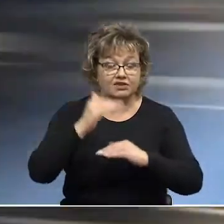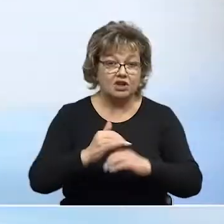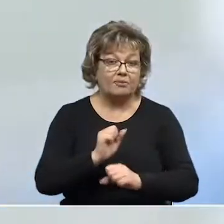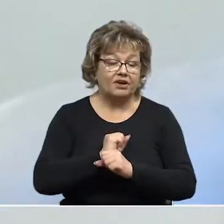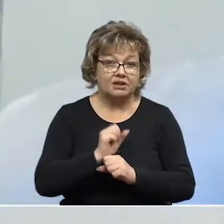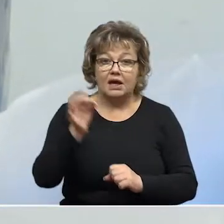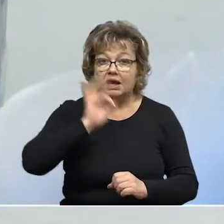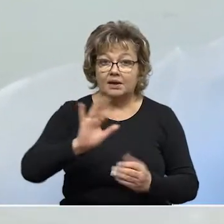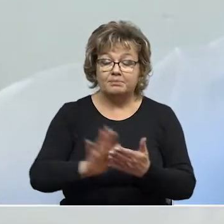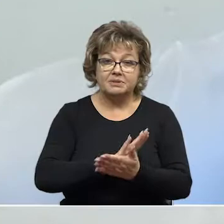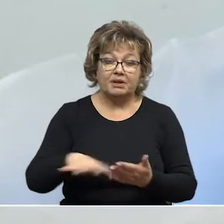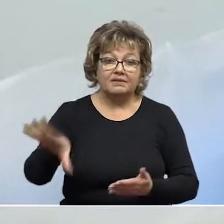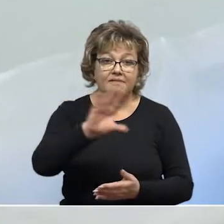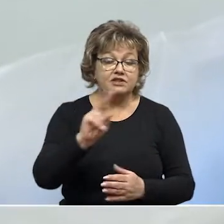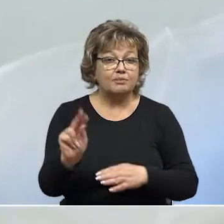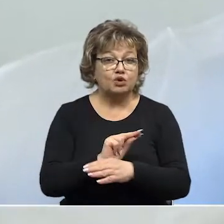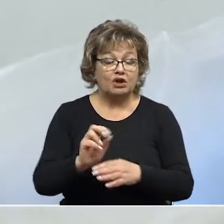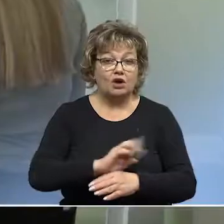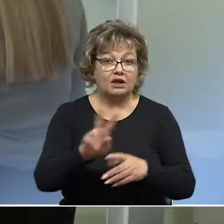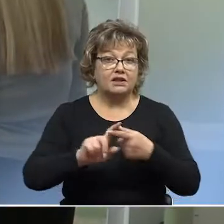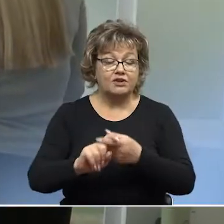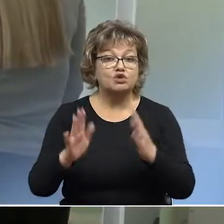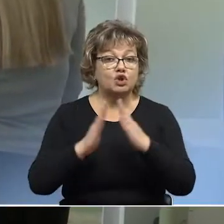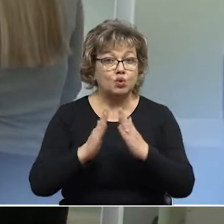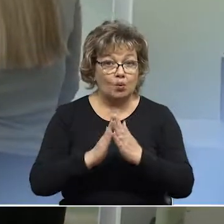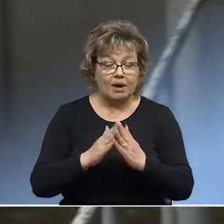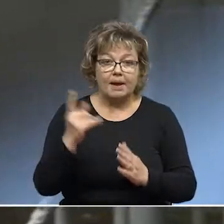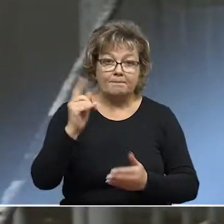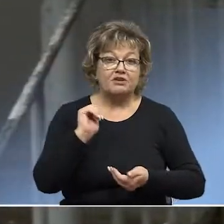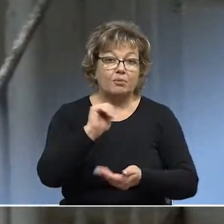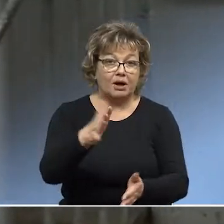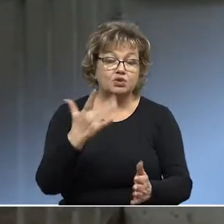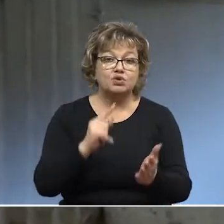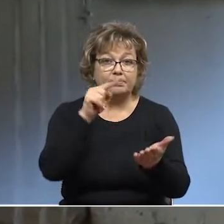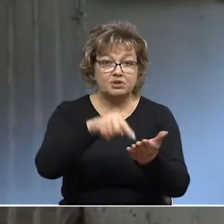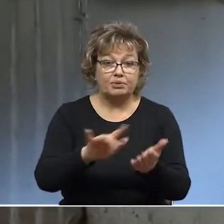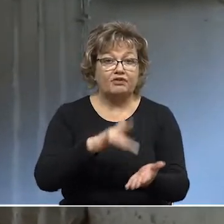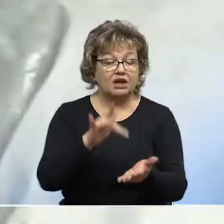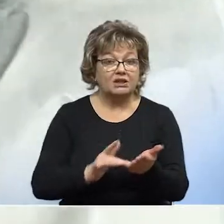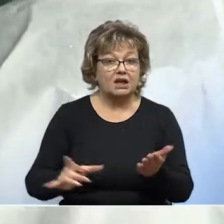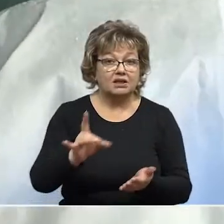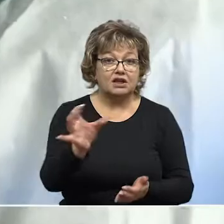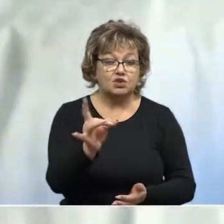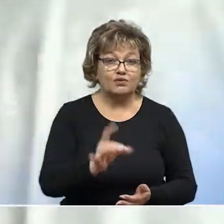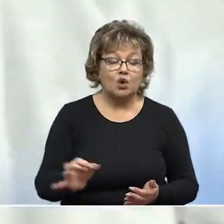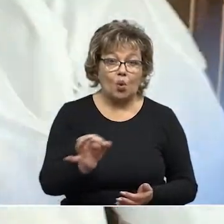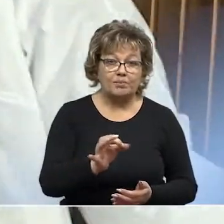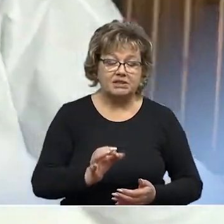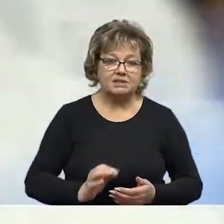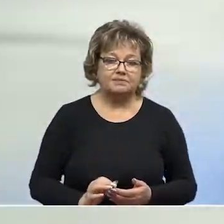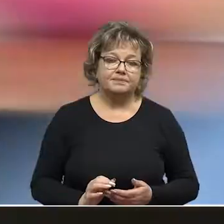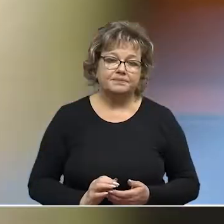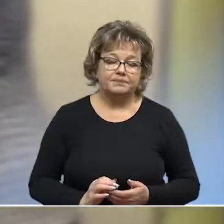выходным. Лекарства бесплатно всем, кто лечится от коронавируса дома. Первые партии уже поступили в города и районы Ростовской